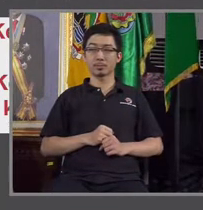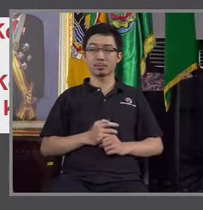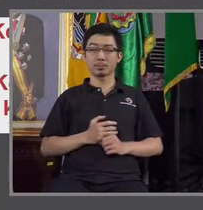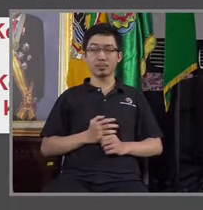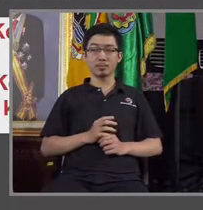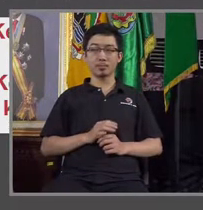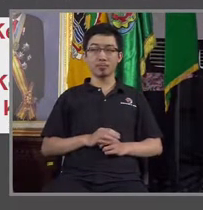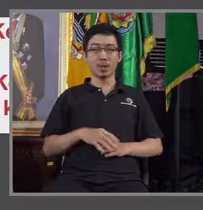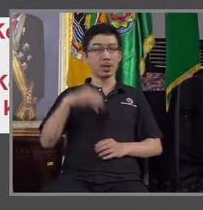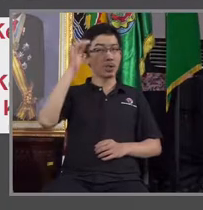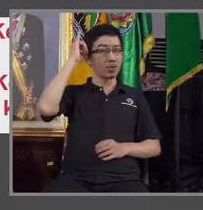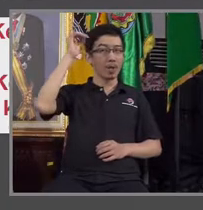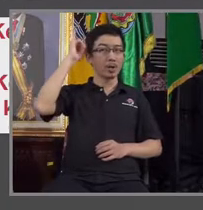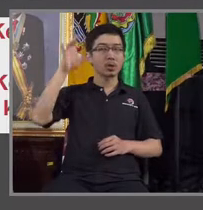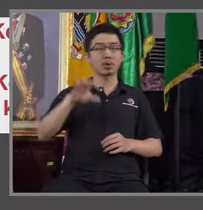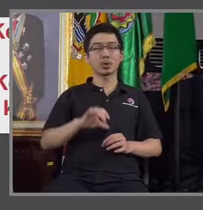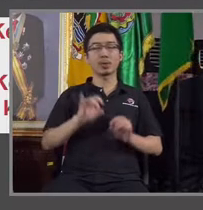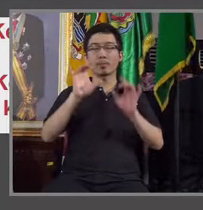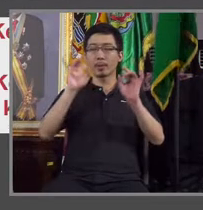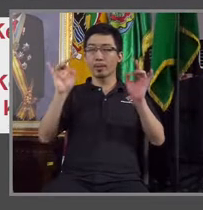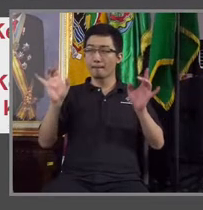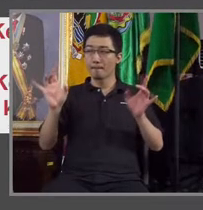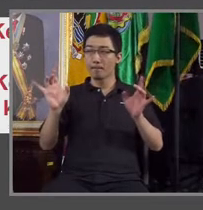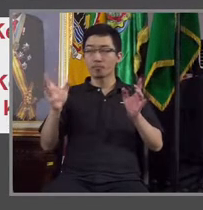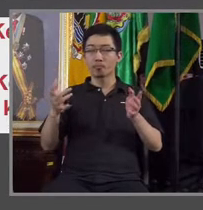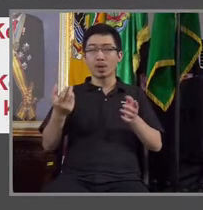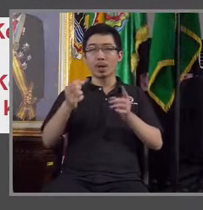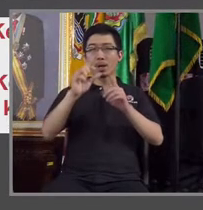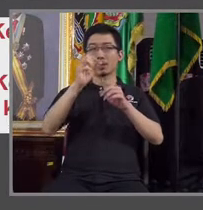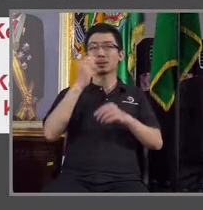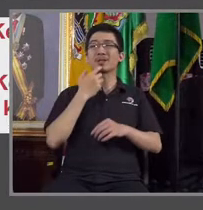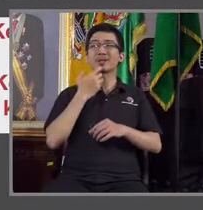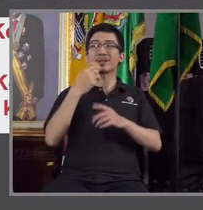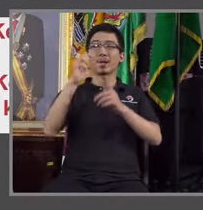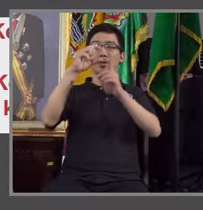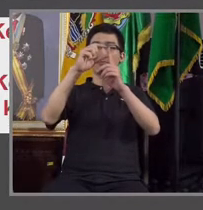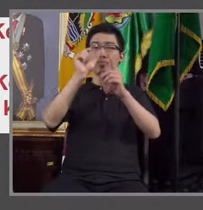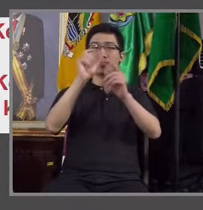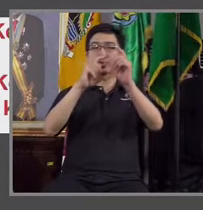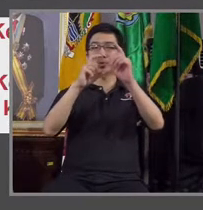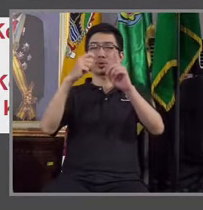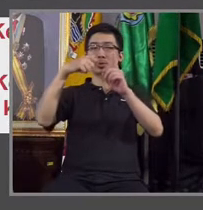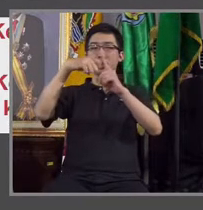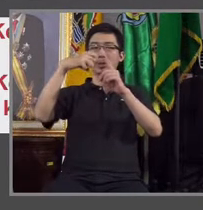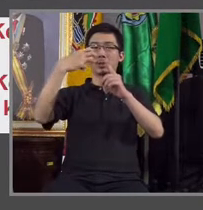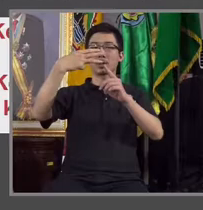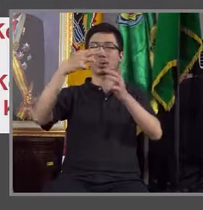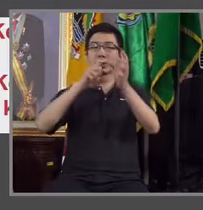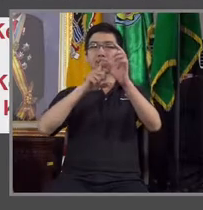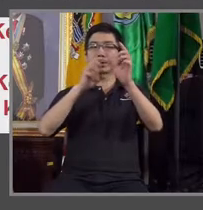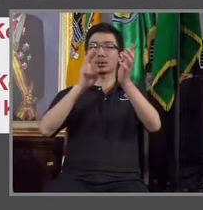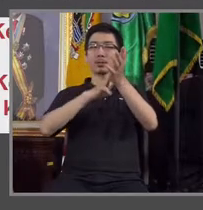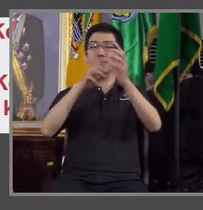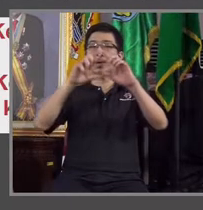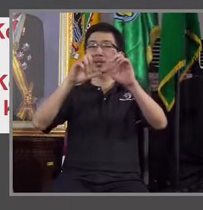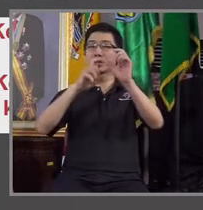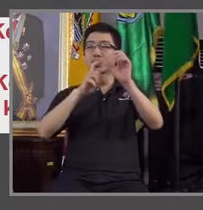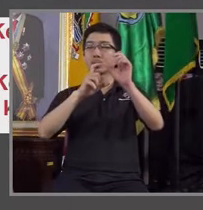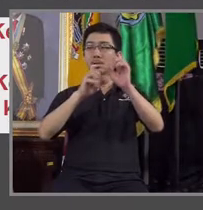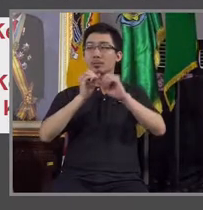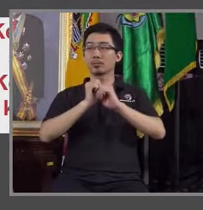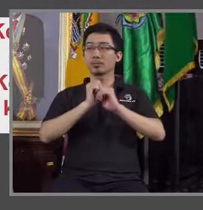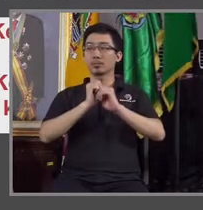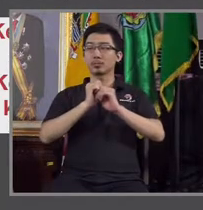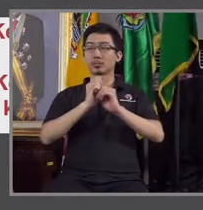banyak inovasi dari Beberapa puskesmas seperti yaitu gerakan bersama mencegah ibu hamil resiko tinggi